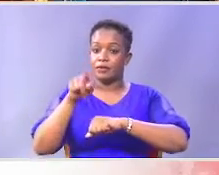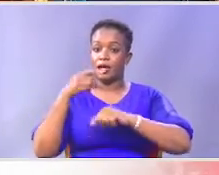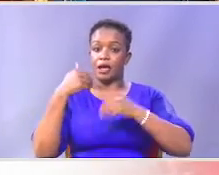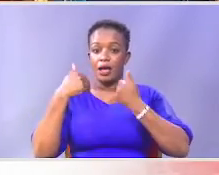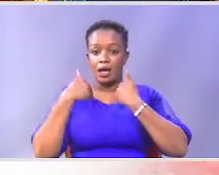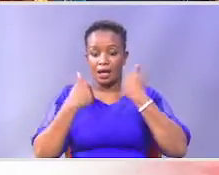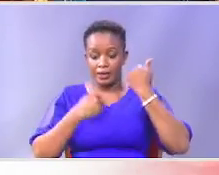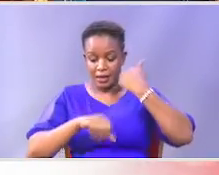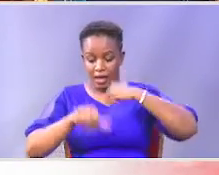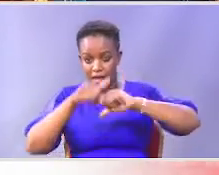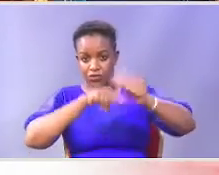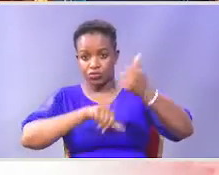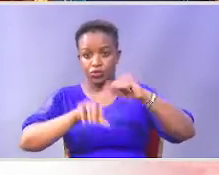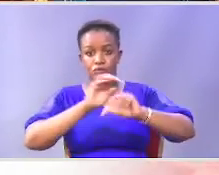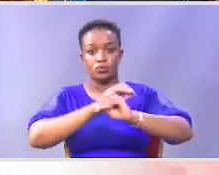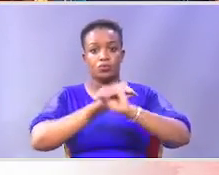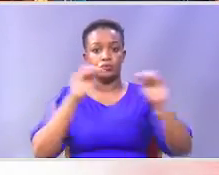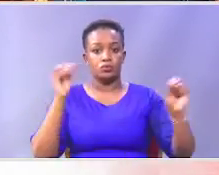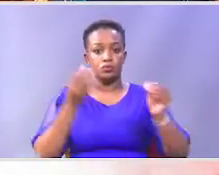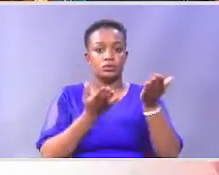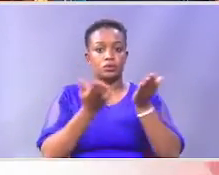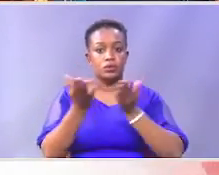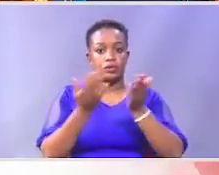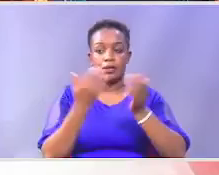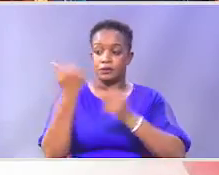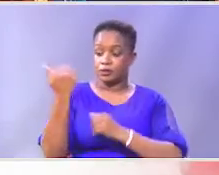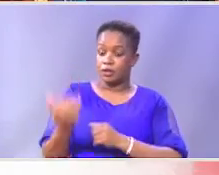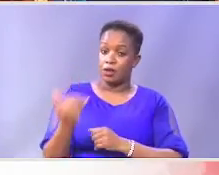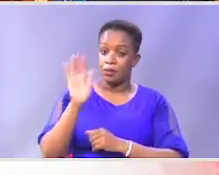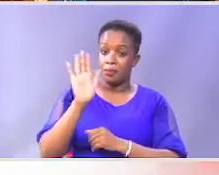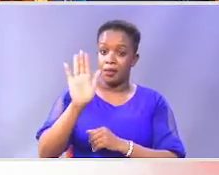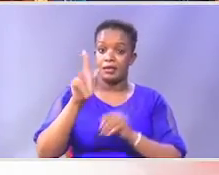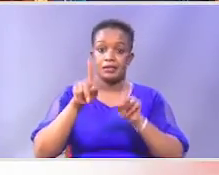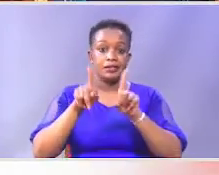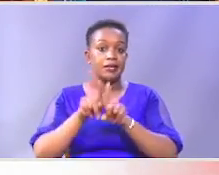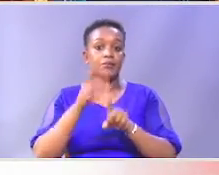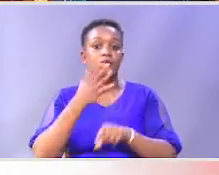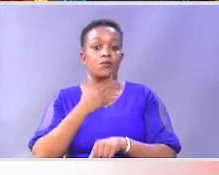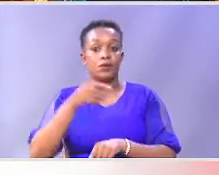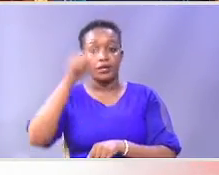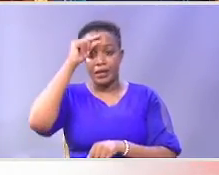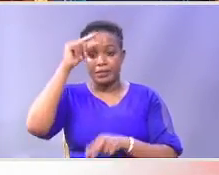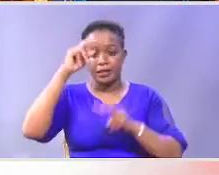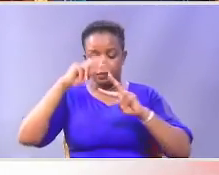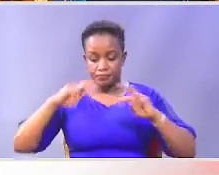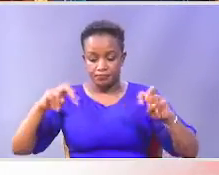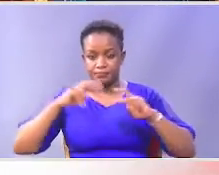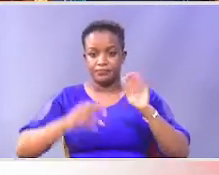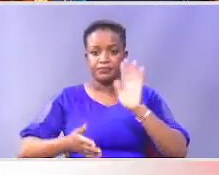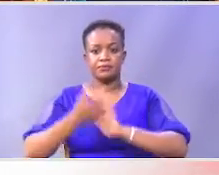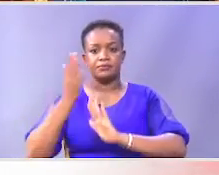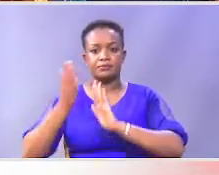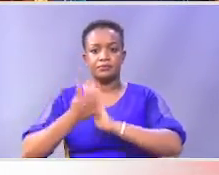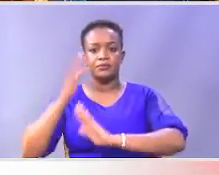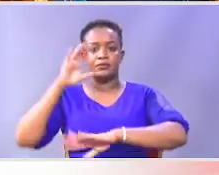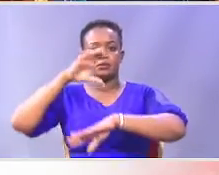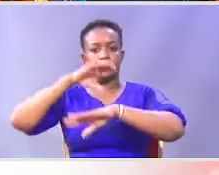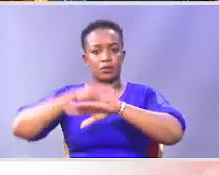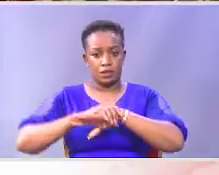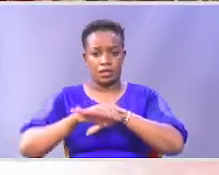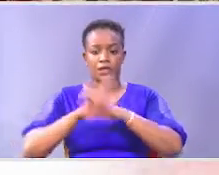haraka kumhudumia mwanao Na Kaka serikali kuharakisha uchunguzi Ili waweze kupata Haki